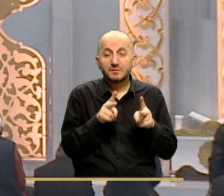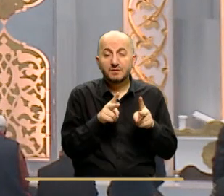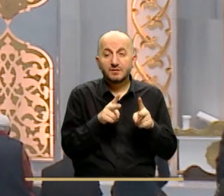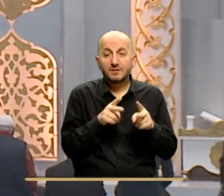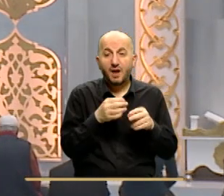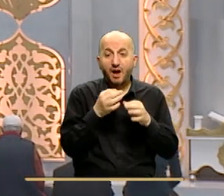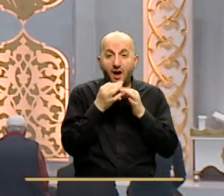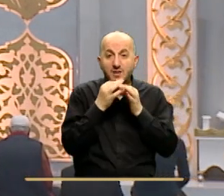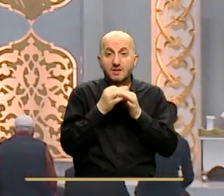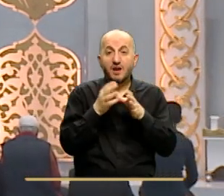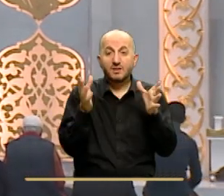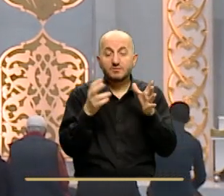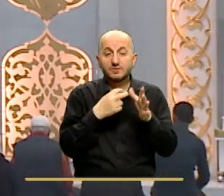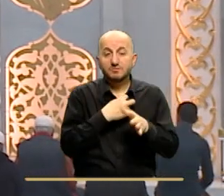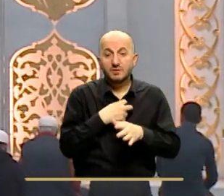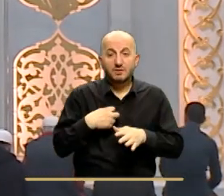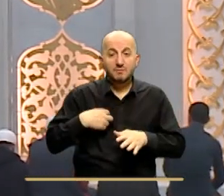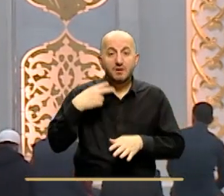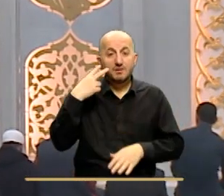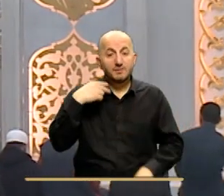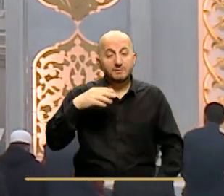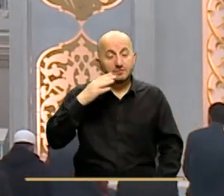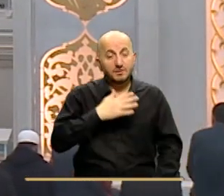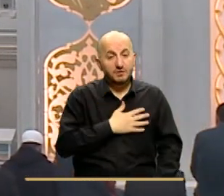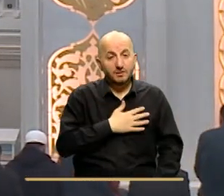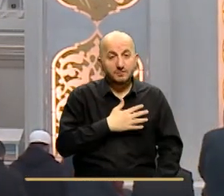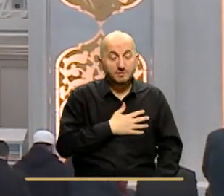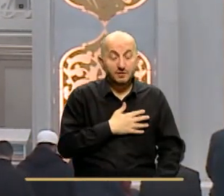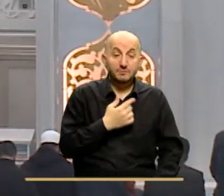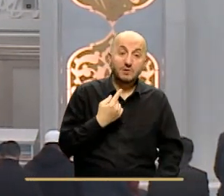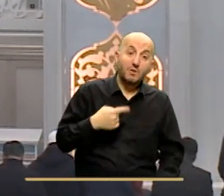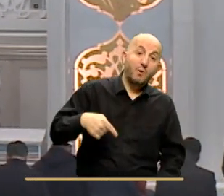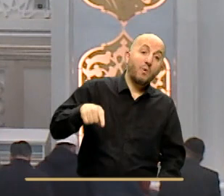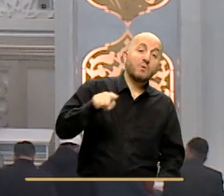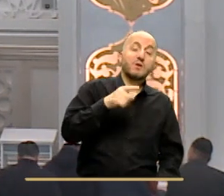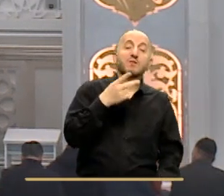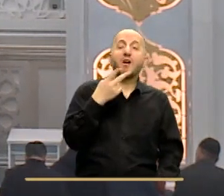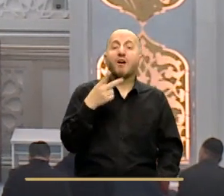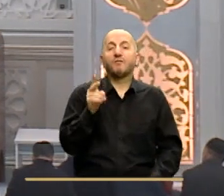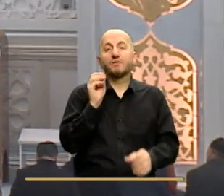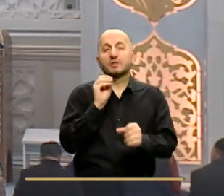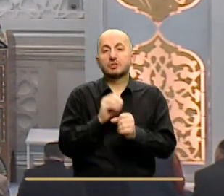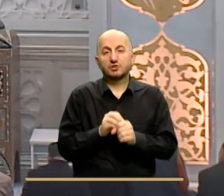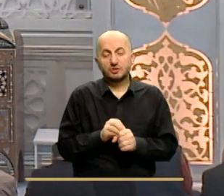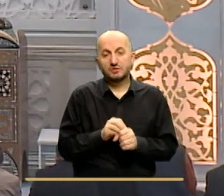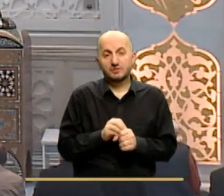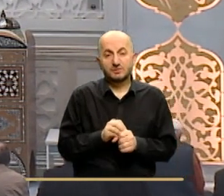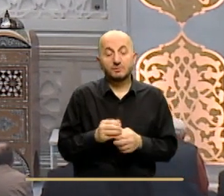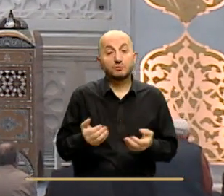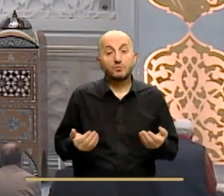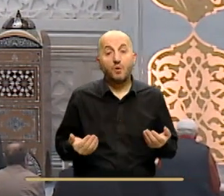affettiğini ilan etmiş, Peygamber Aleyhisselatü Vesselam'dan da onların affı için